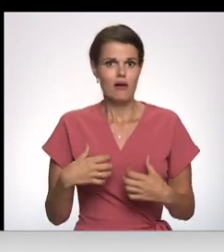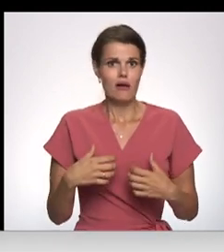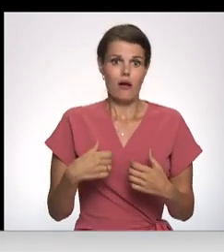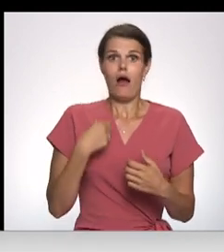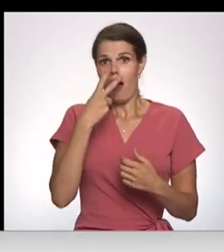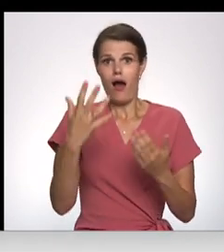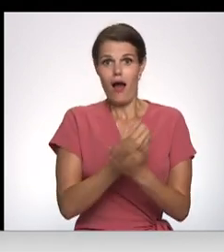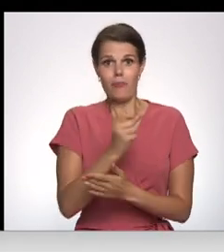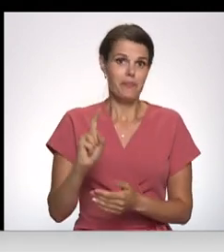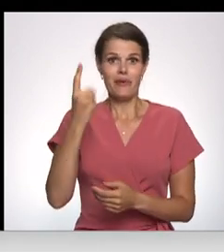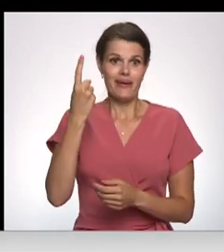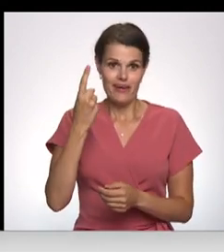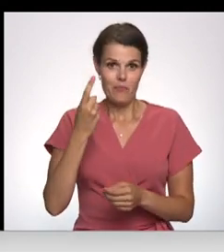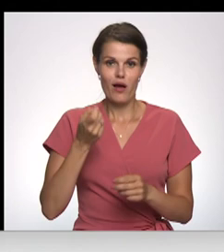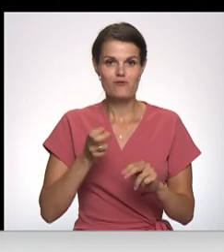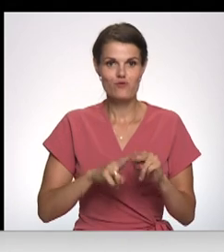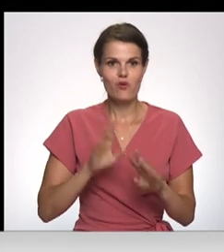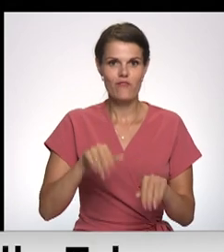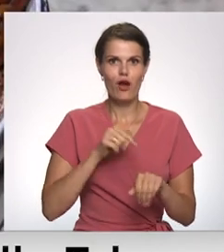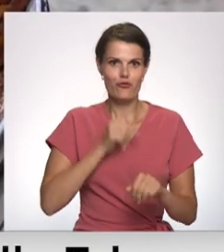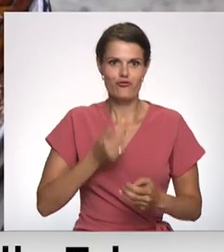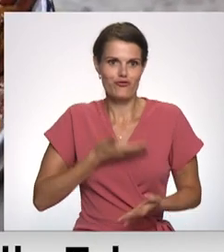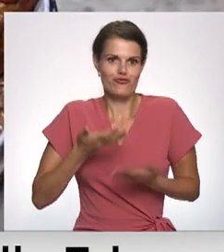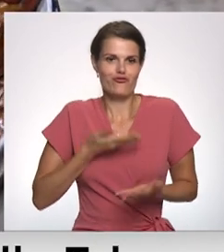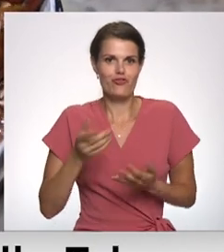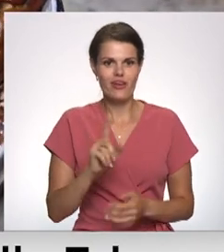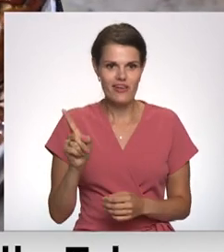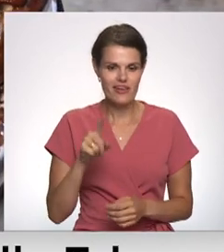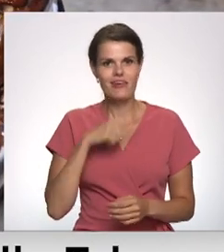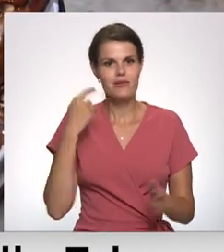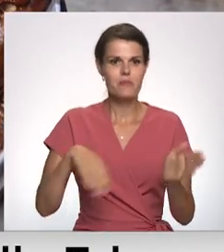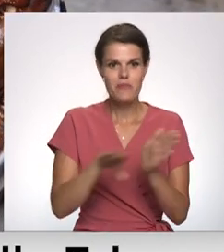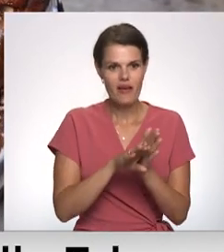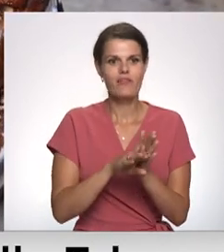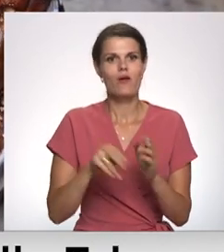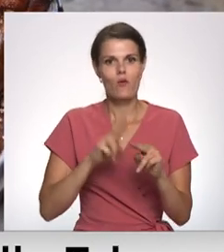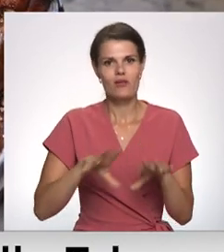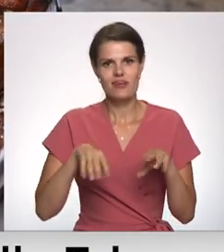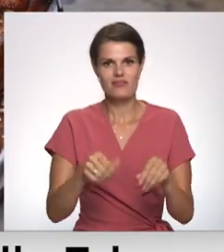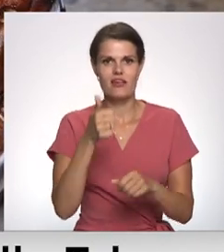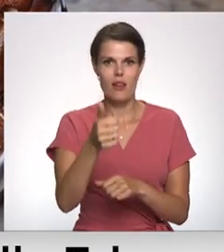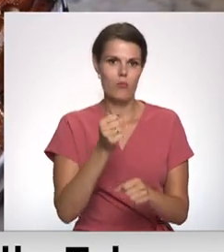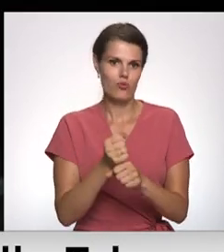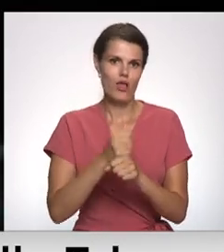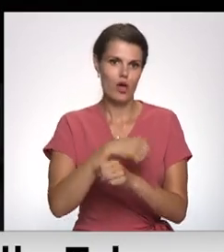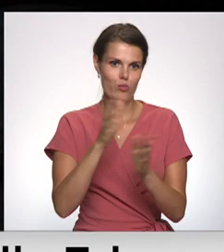ir pirmais gliemezis, un tā, ka var just to azartu, vēlmi piedalīties un izdarīt labu darbu